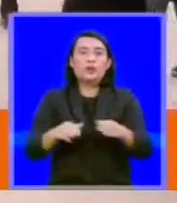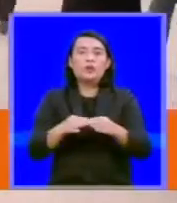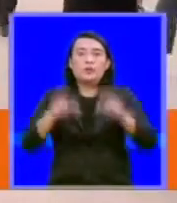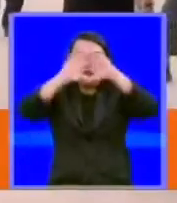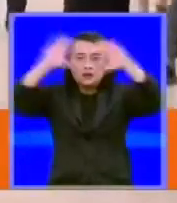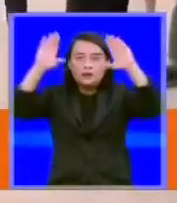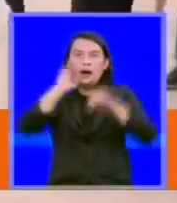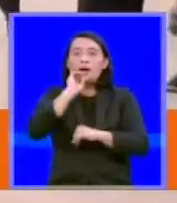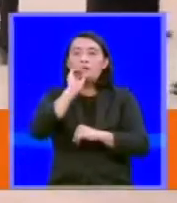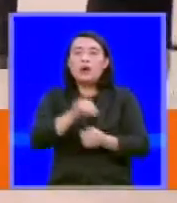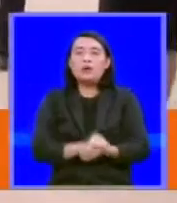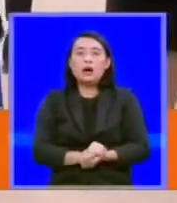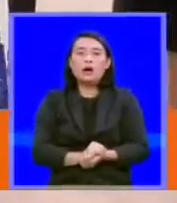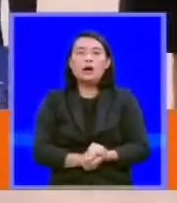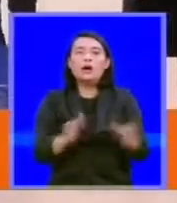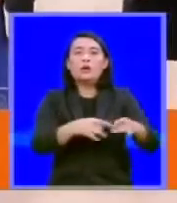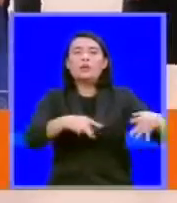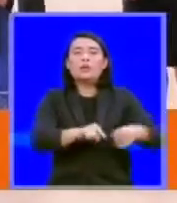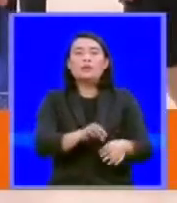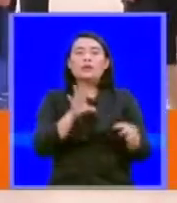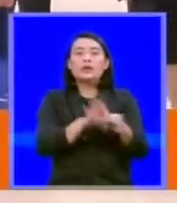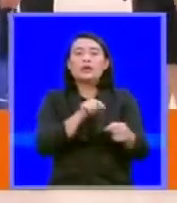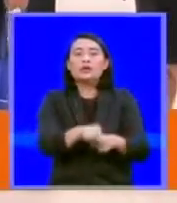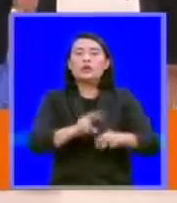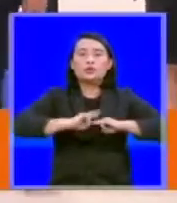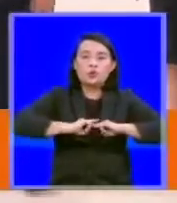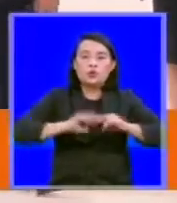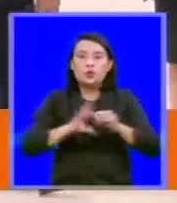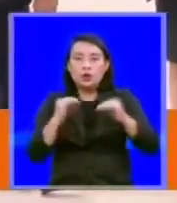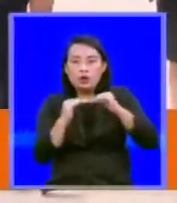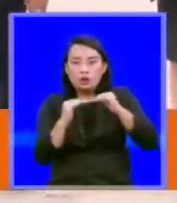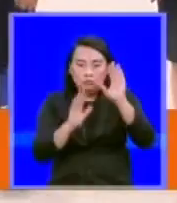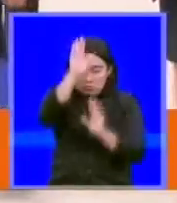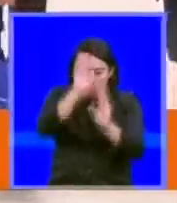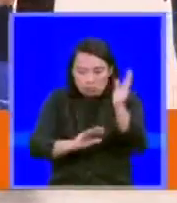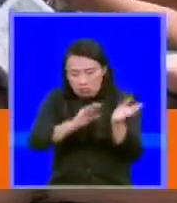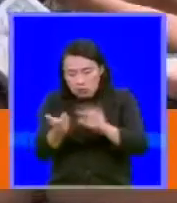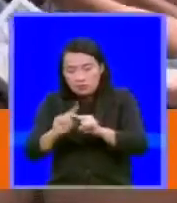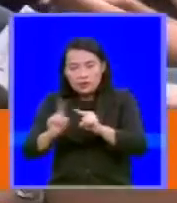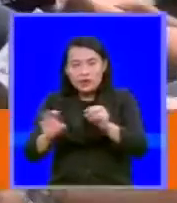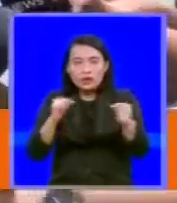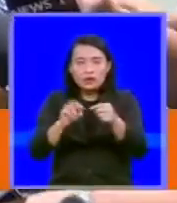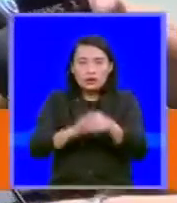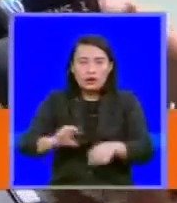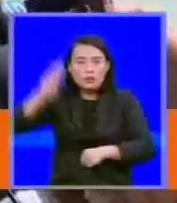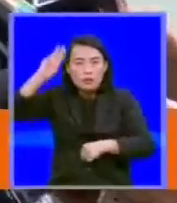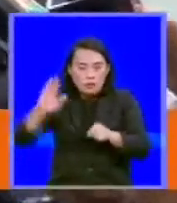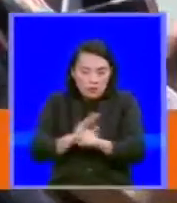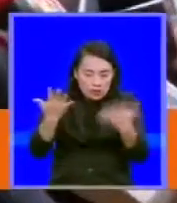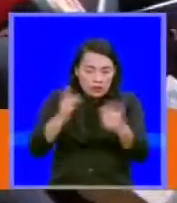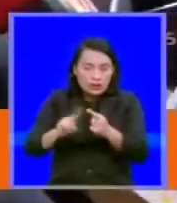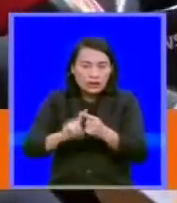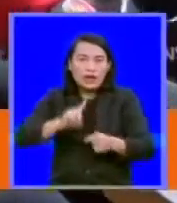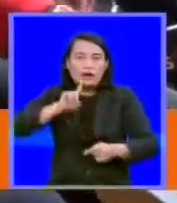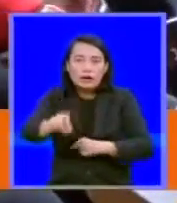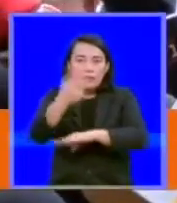ยกประเด็นการอภิปรายของฝ่ายค้านทั้งเรื่องส่วนตัวการล้มล้างประชาธิปไตยและปมการถวายสัตย์ขึ้นมาสอบถามความชัดเจนจากประธานสภา